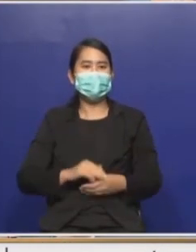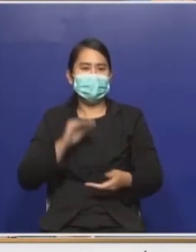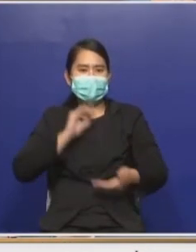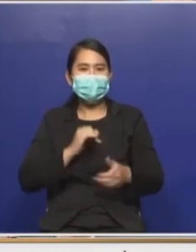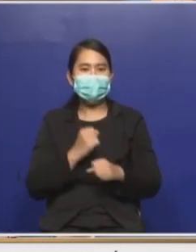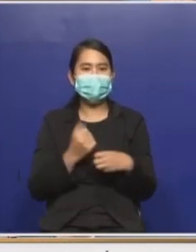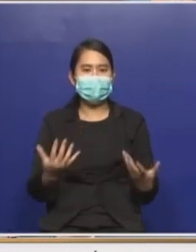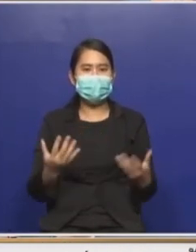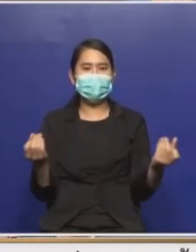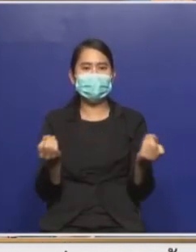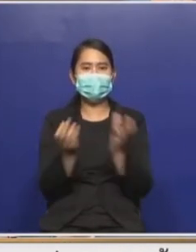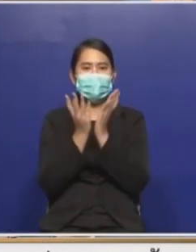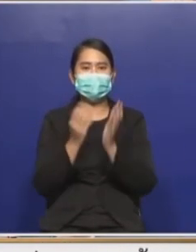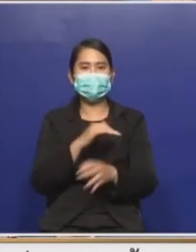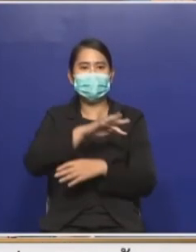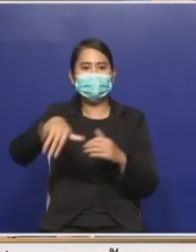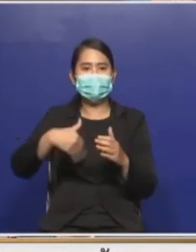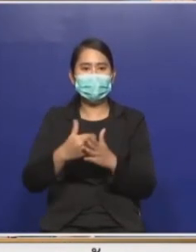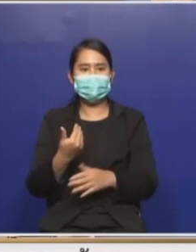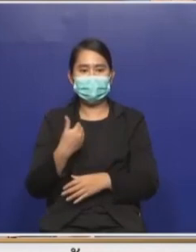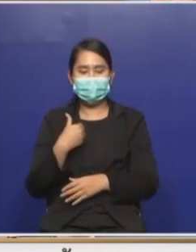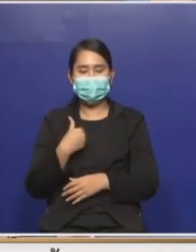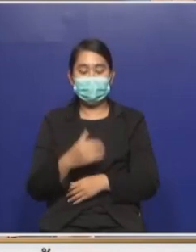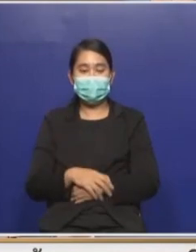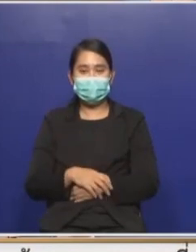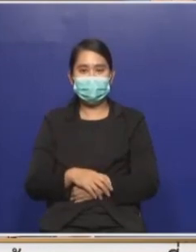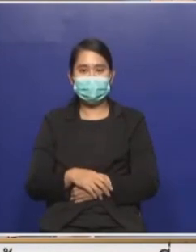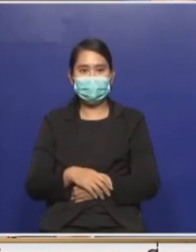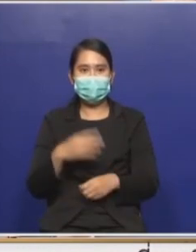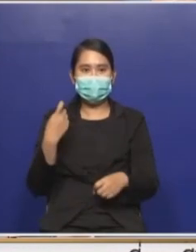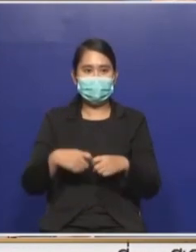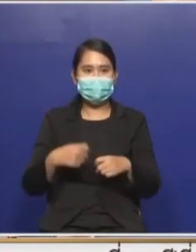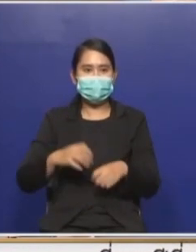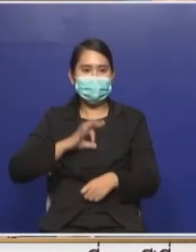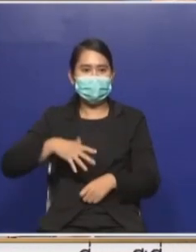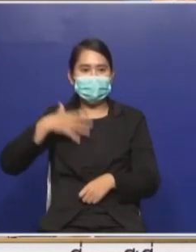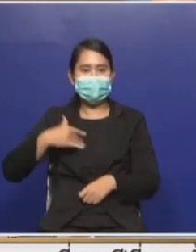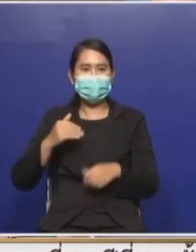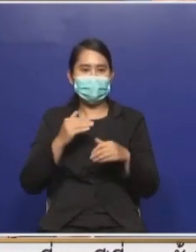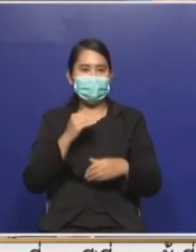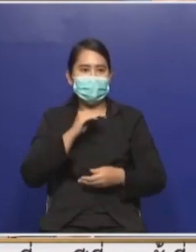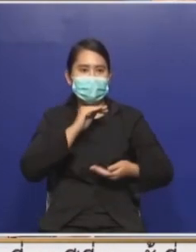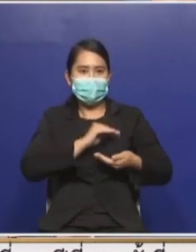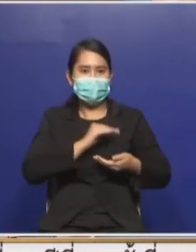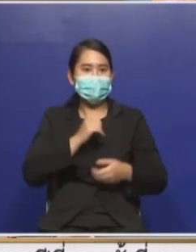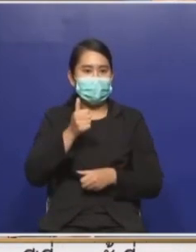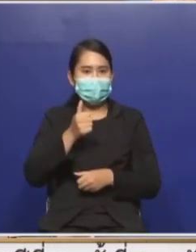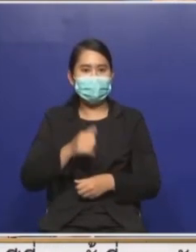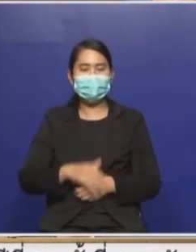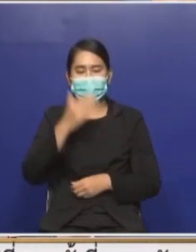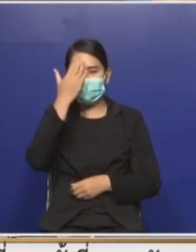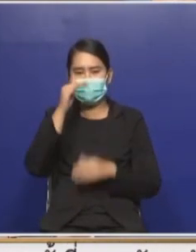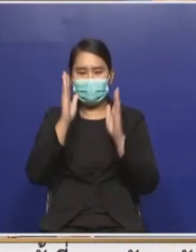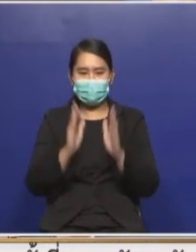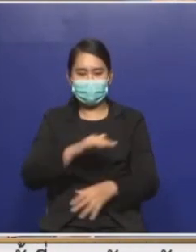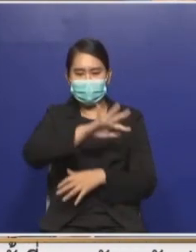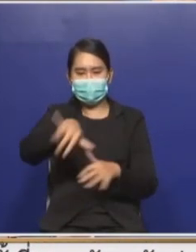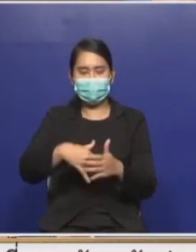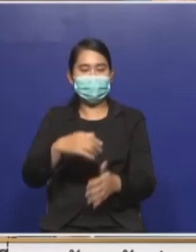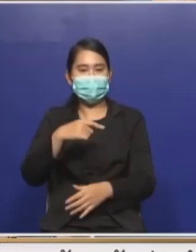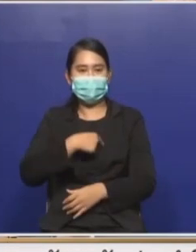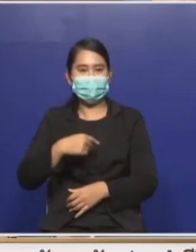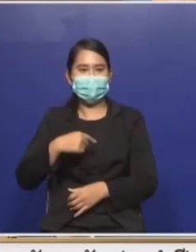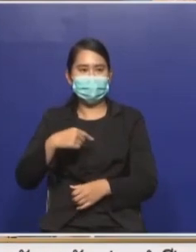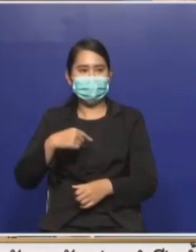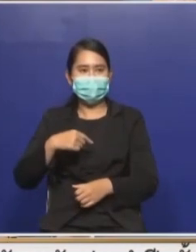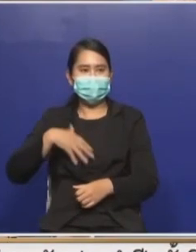มันเดือดร้อนทั้งแผ่นดินจะเก็บความเดือดร้อนไม่พอใจท่านไว้ได้ยังไงเขาไม่พอใจทั้งประเทศท่านรู้หรือเปล่า